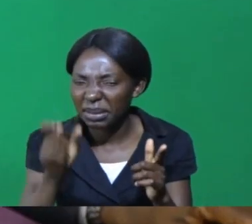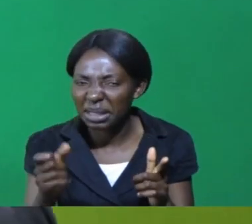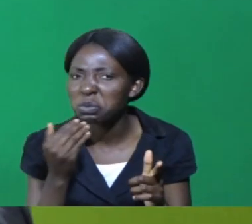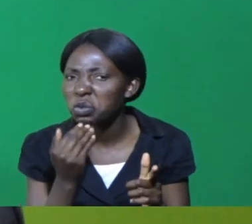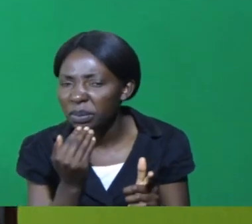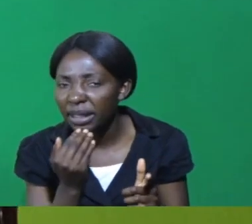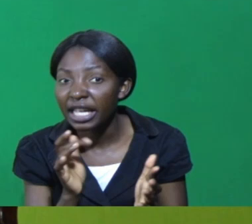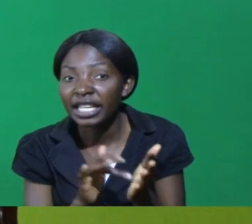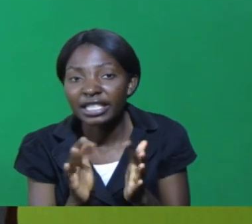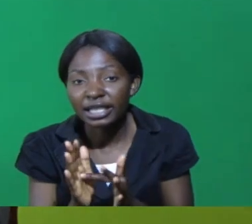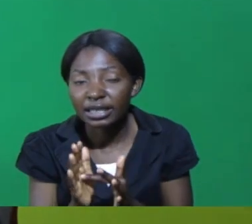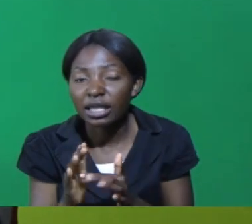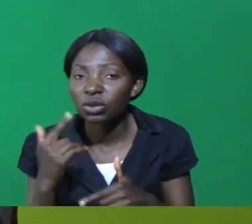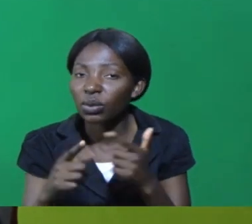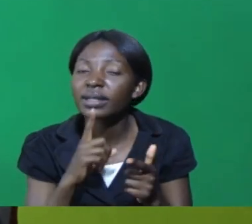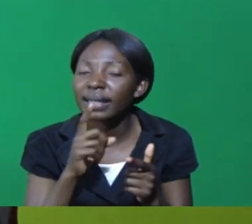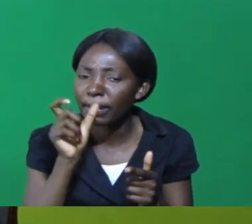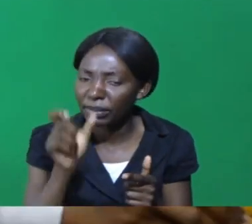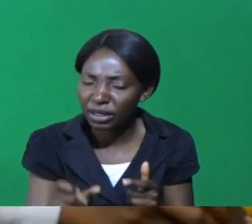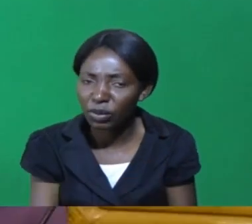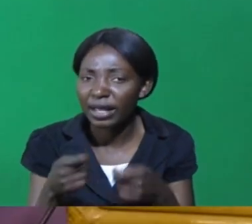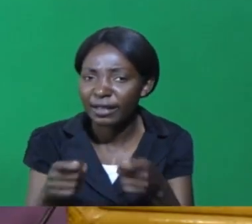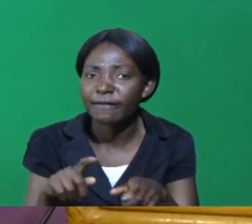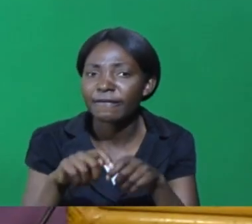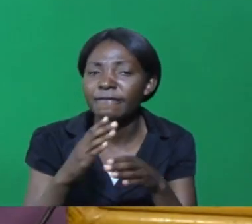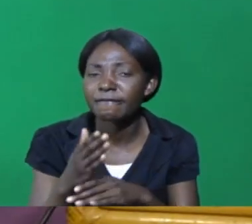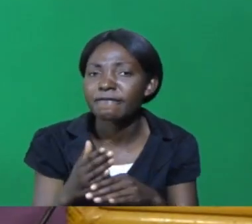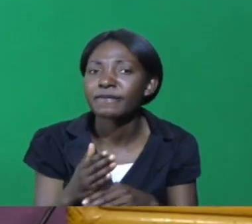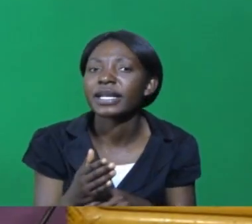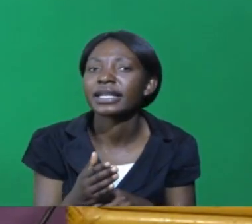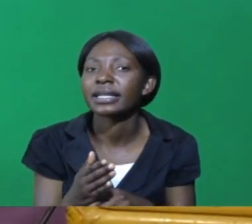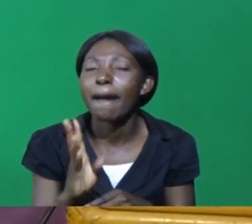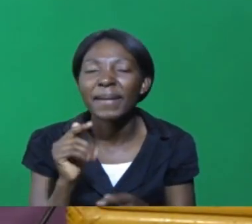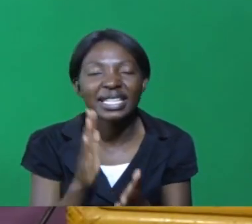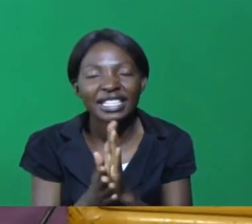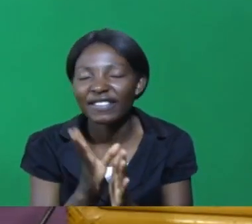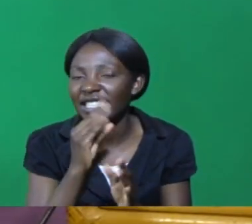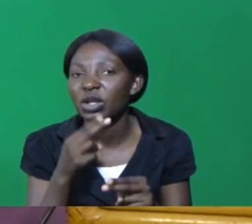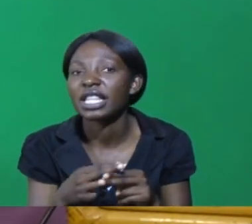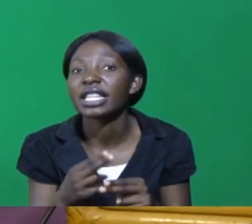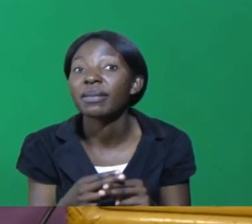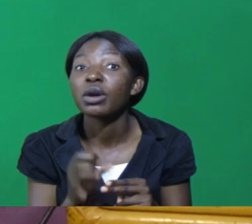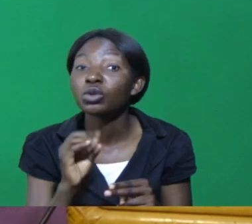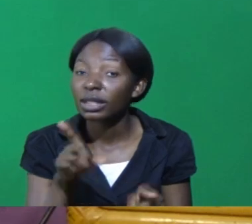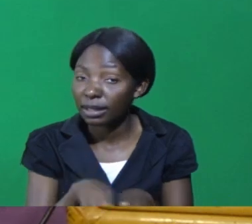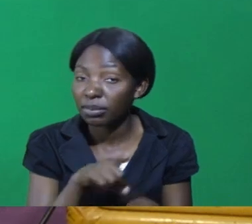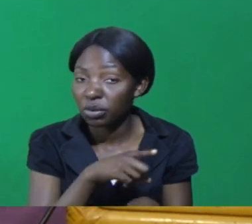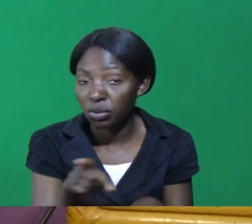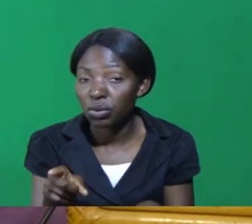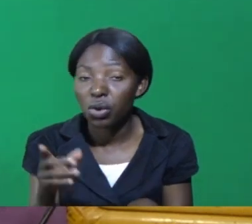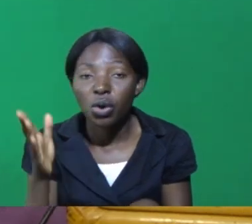kwamunoreva. Jesu airamba achitoti wandichasevera chingwa ndiani? Ndiye. Saka inzwai vateereri ndimuri kuita mubvunzo